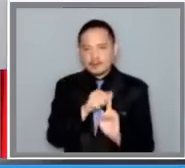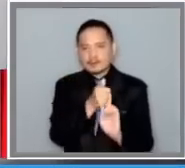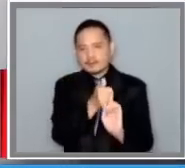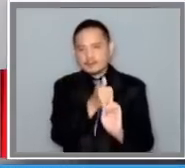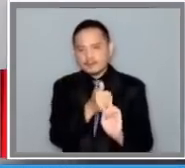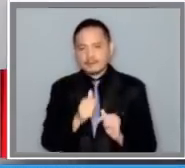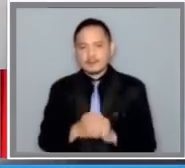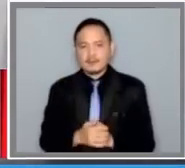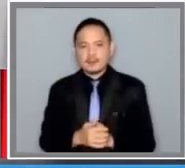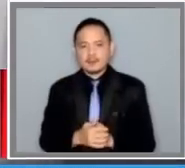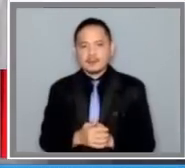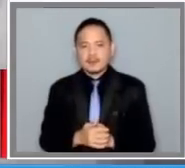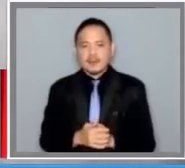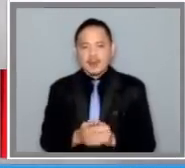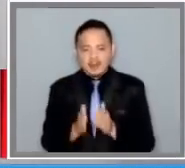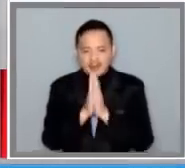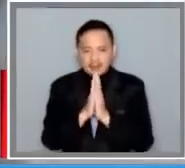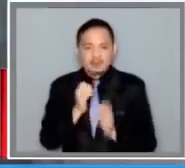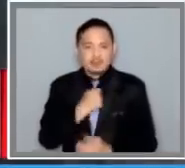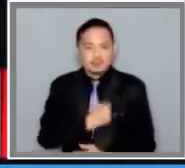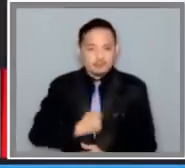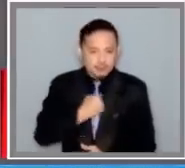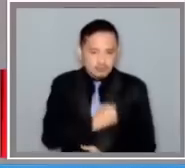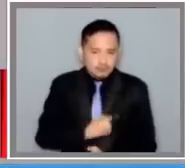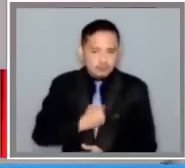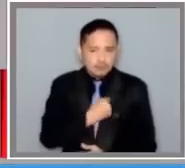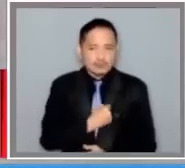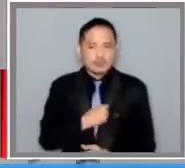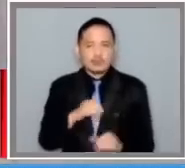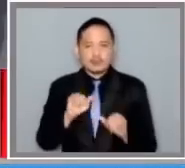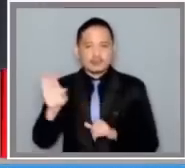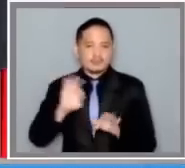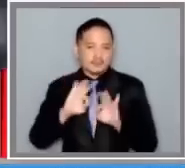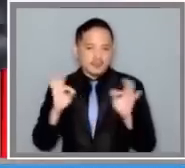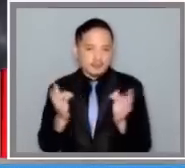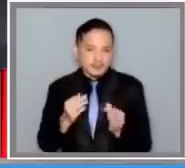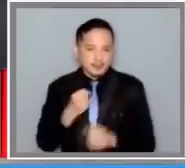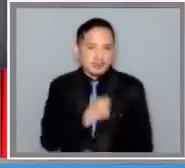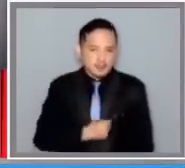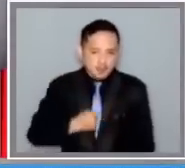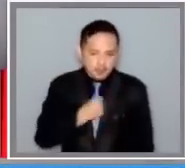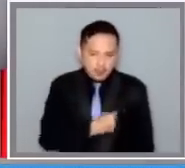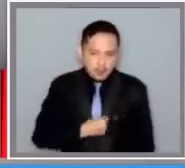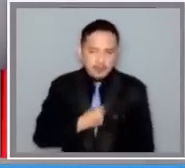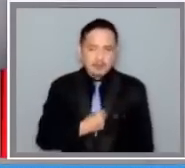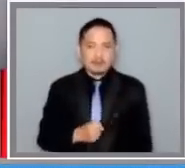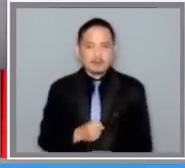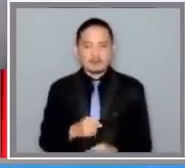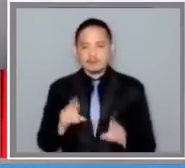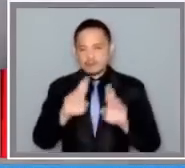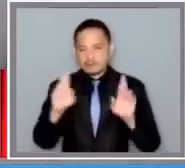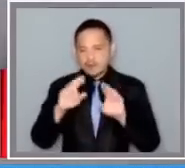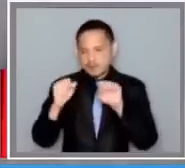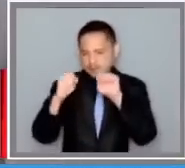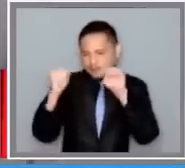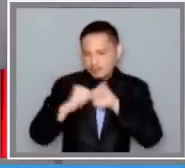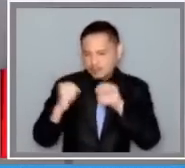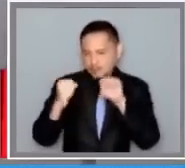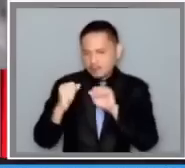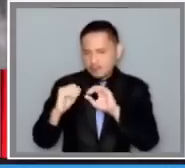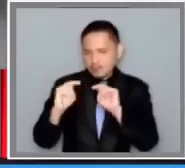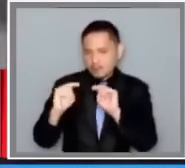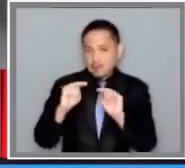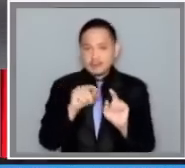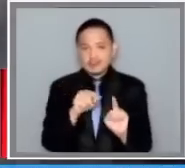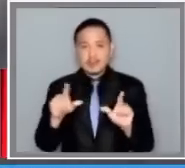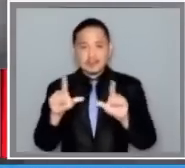ang paghingi niya ng tawad kay Bation at sa pamilya nito. At handa raw makipag-areglo. Itinanggi niya ring lasing siya. Galing daw